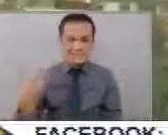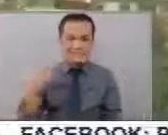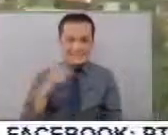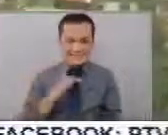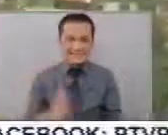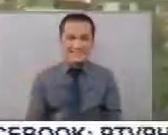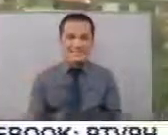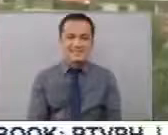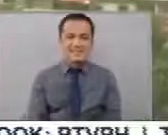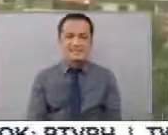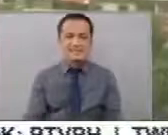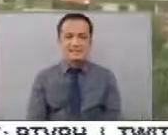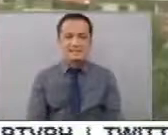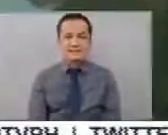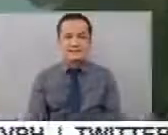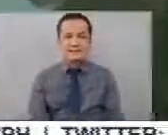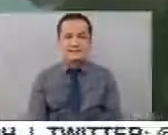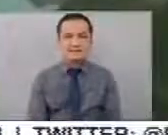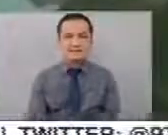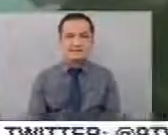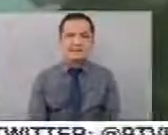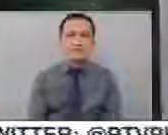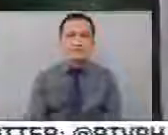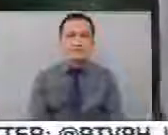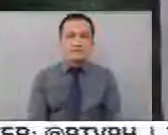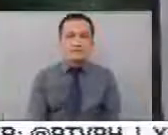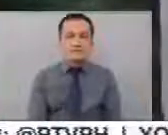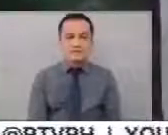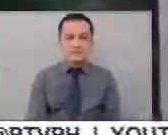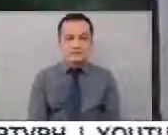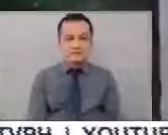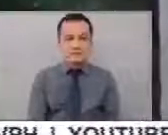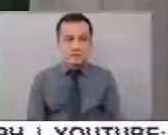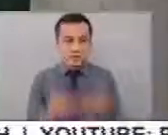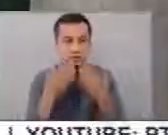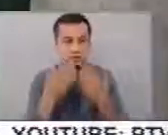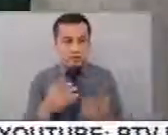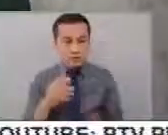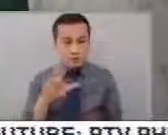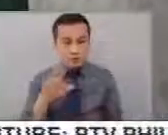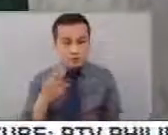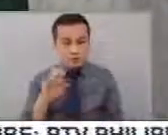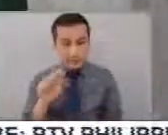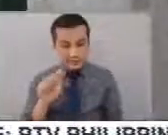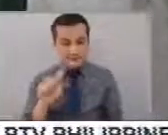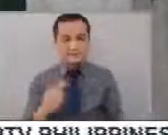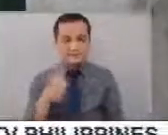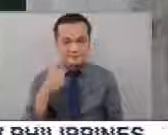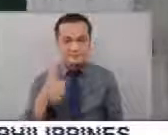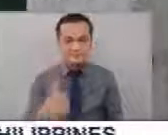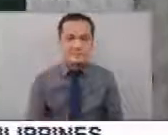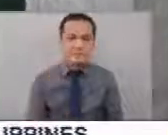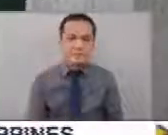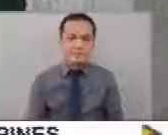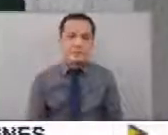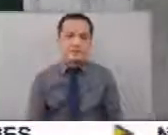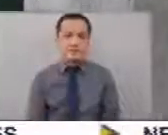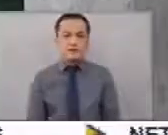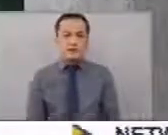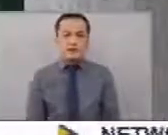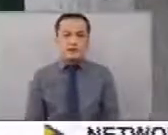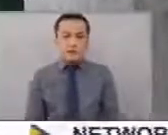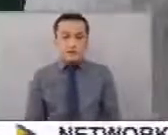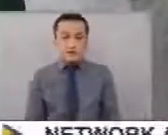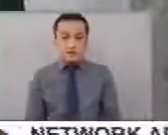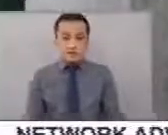Pinapabilis na ang procurement sa itatayong oxygen plant sa Davao City. 11 million pesos ang budget para sa warehouse at 12 million pesos